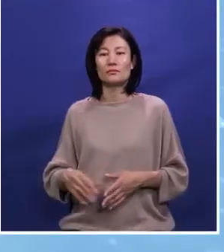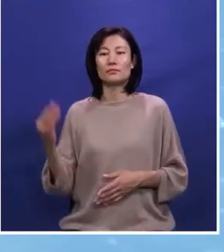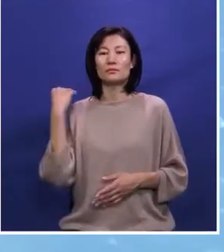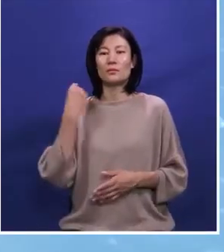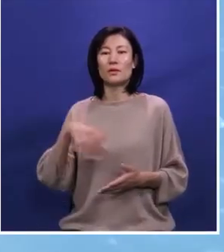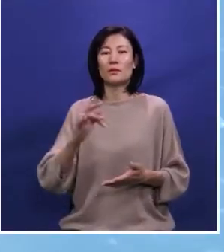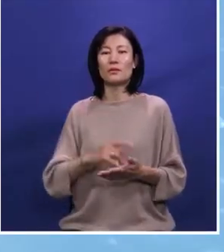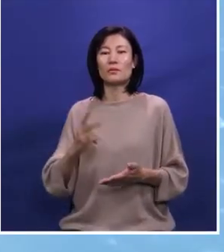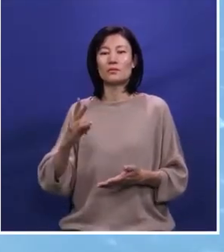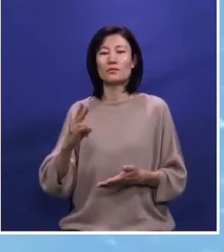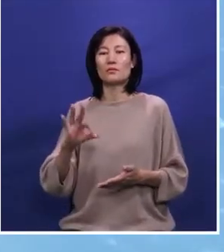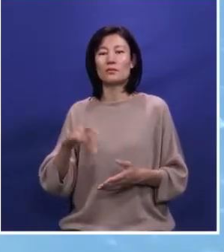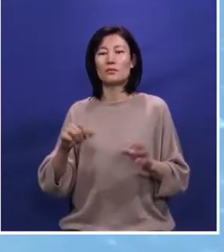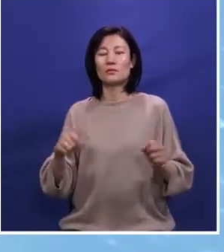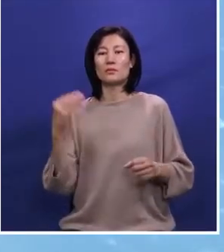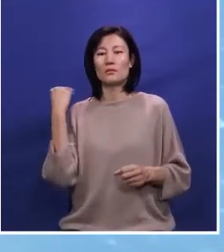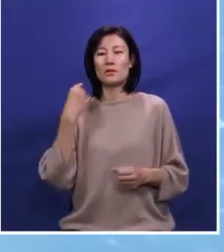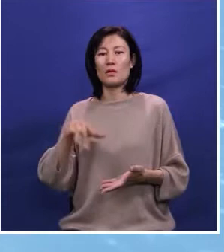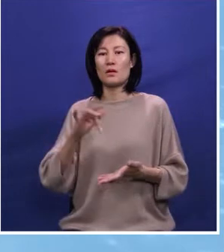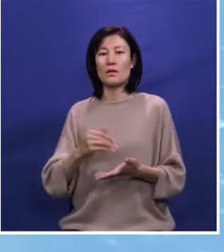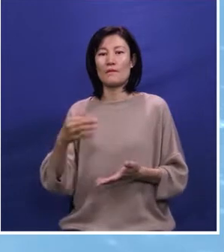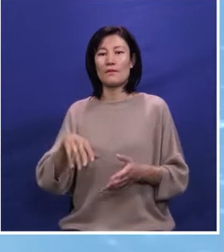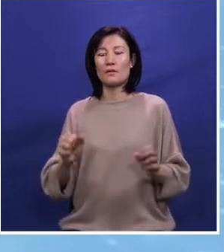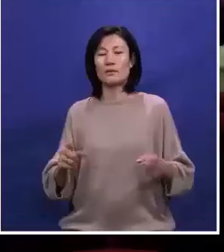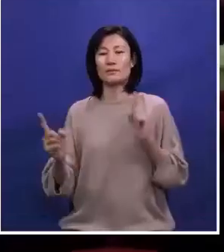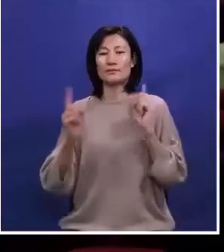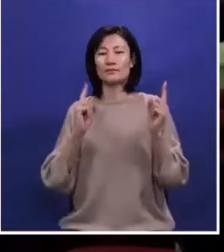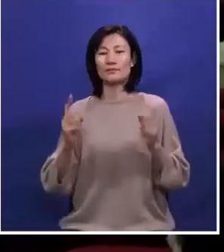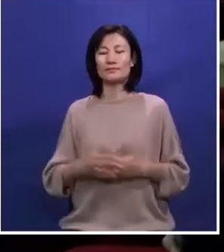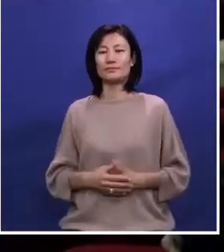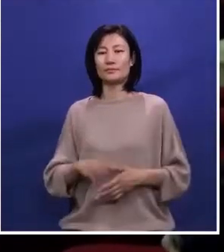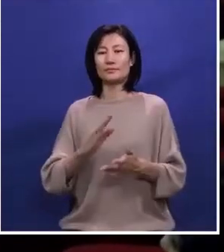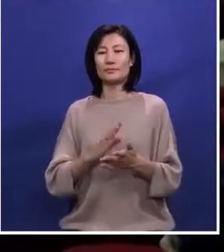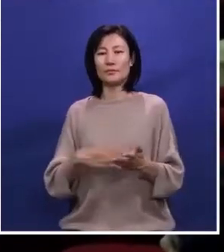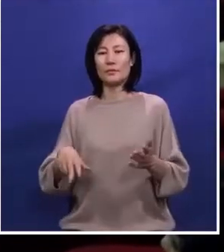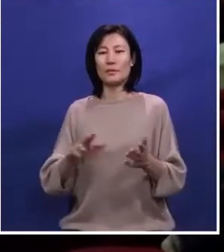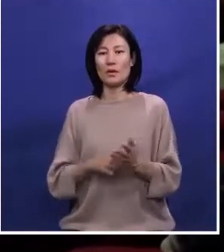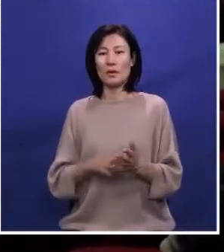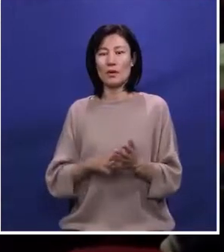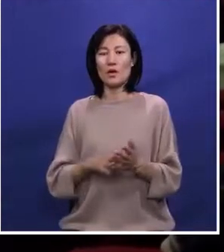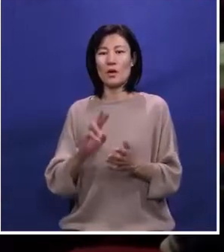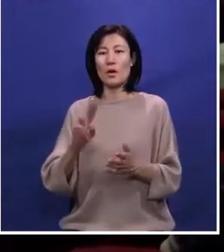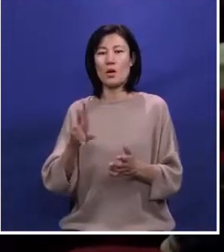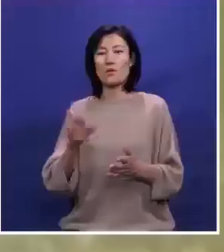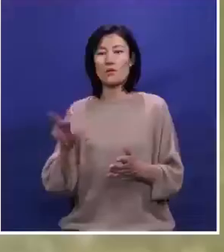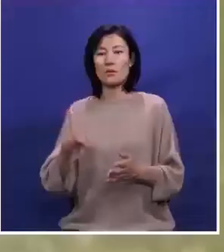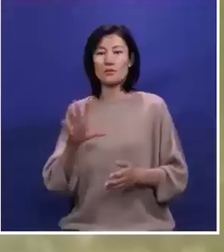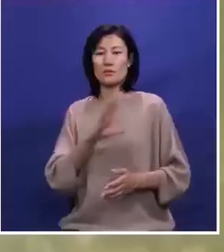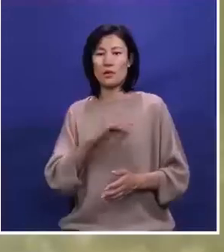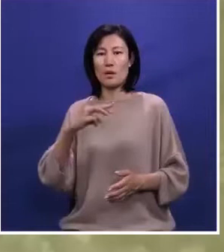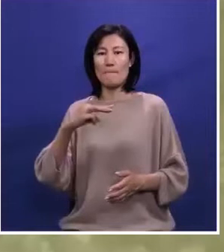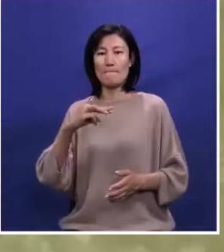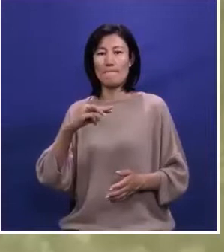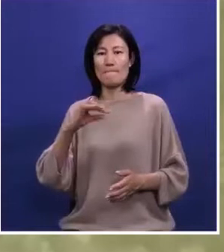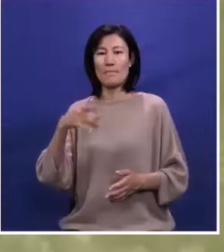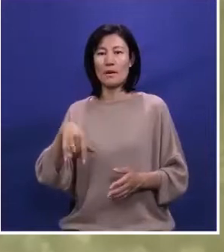Түркістан қаласында Нұр Отан партиясы Түркістан қалалық филиалының кезектен тыс 43-ші конференциясы өтті. Партия филиалының